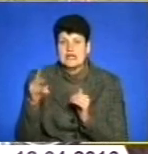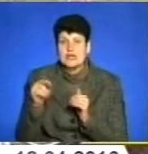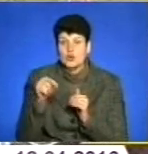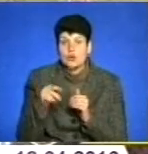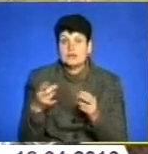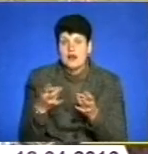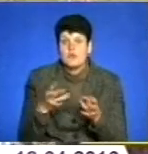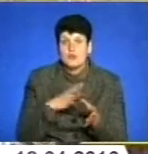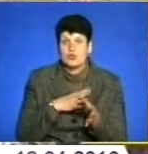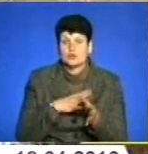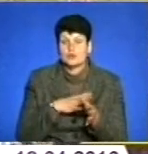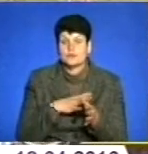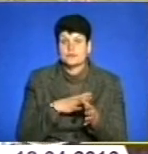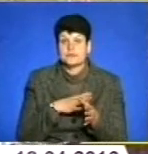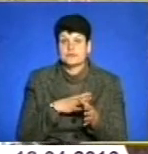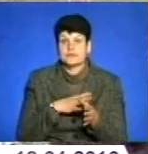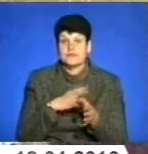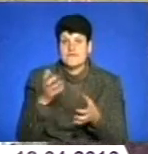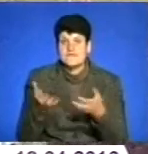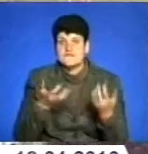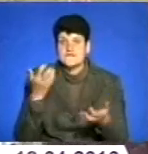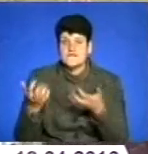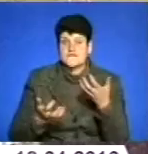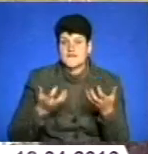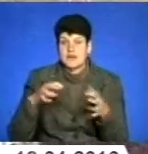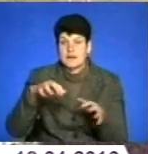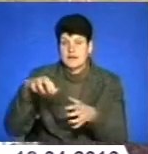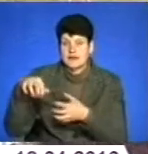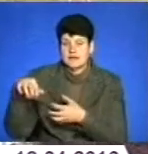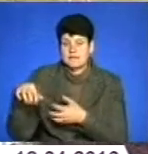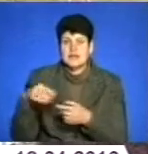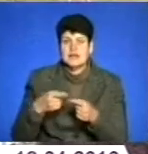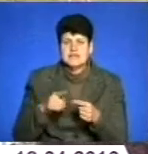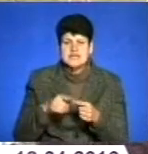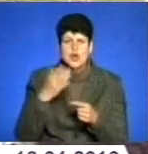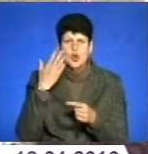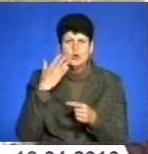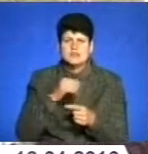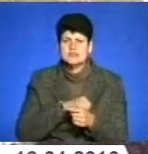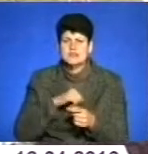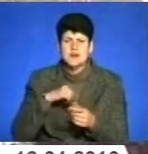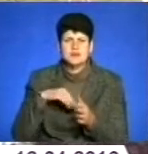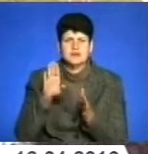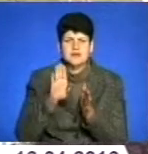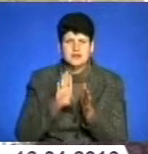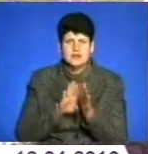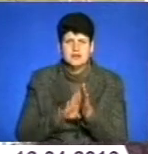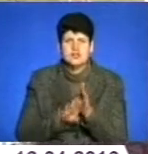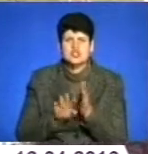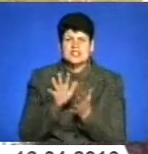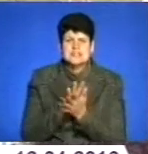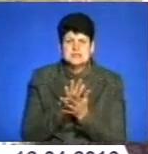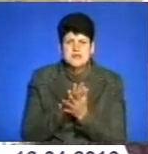було розрізати, вибрати. І коли це найгірший варіант, коли це все це